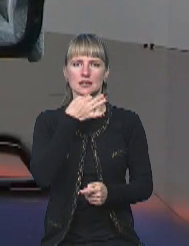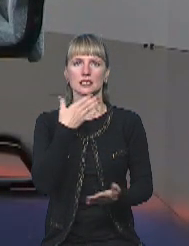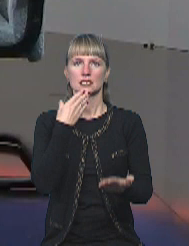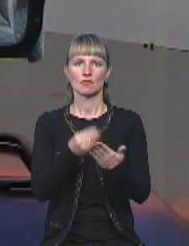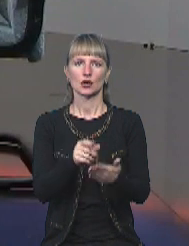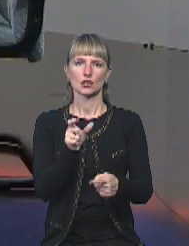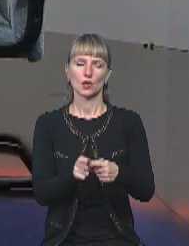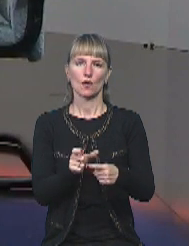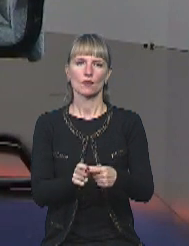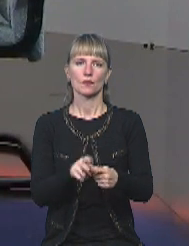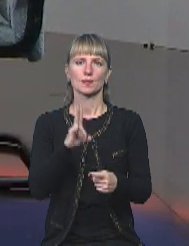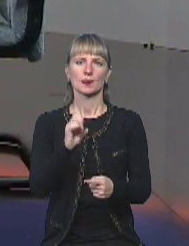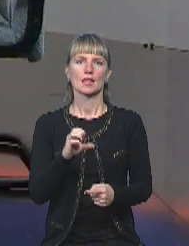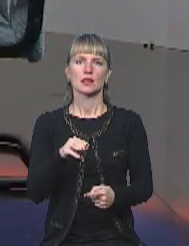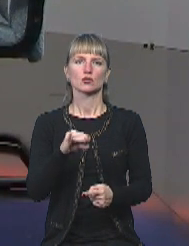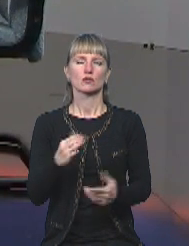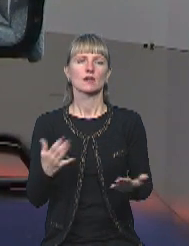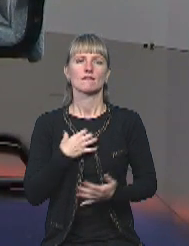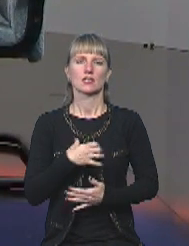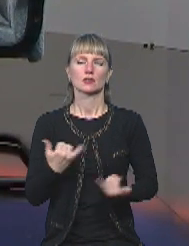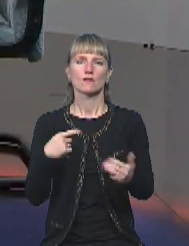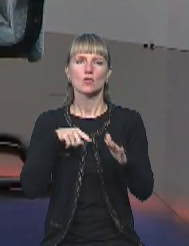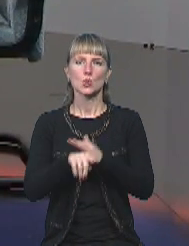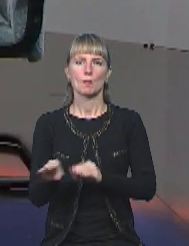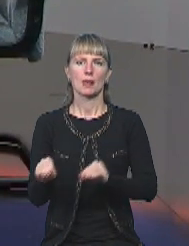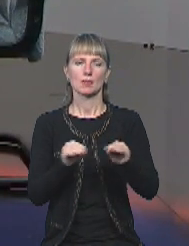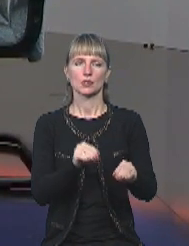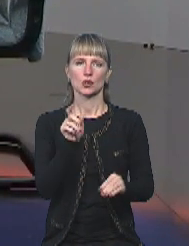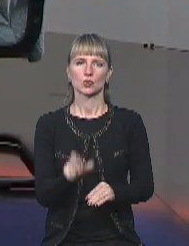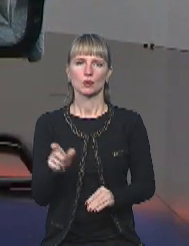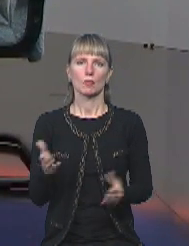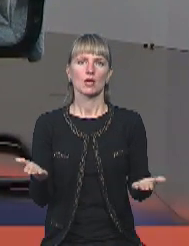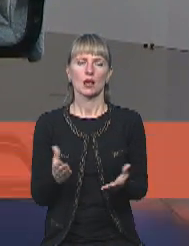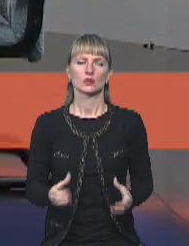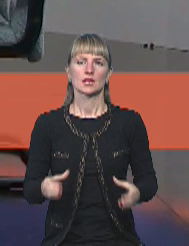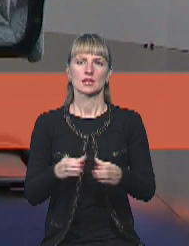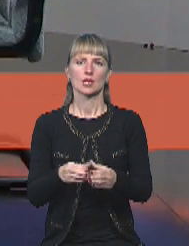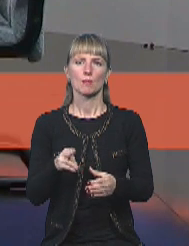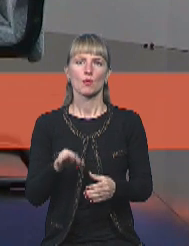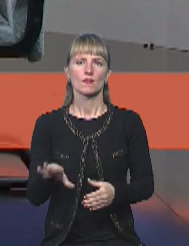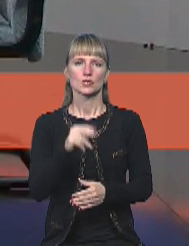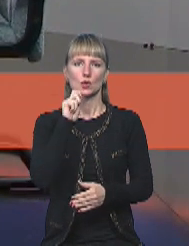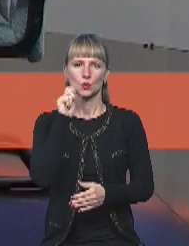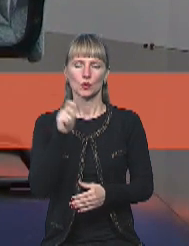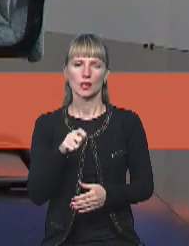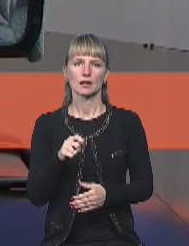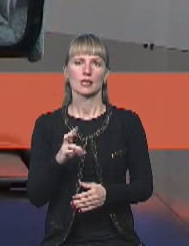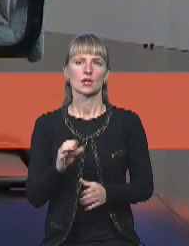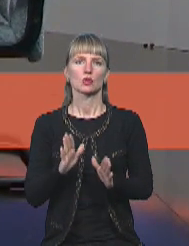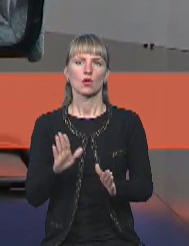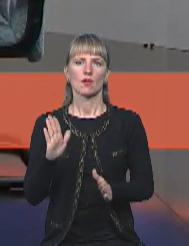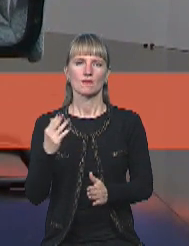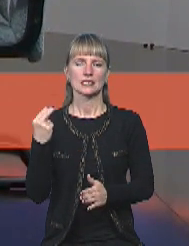слово. Настя, наскільки важливо зараз якраз внутрішньопереміщеним особам якось єднатися по всій Україні, зараз я не кажу тільки про